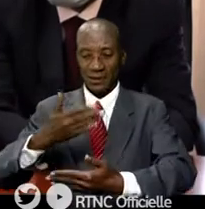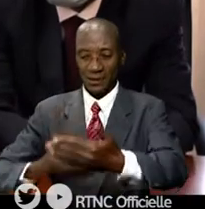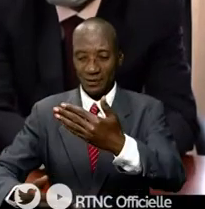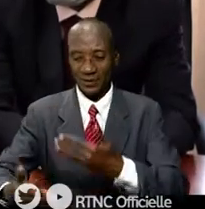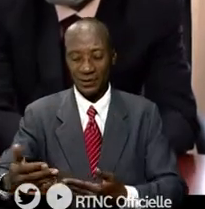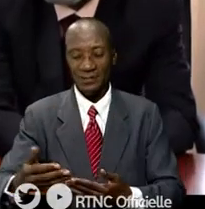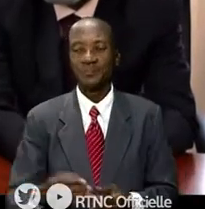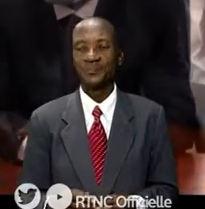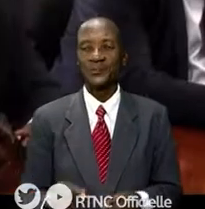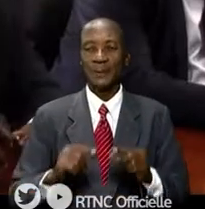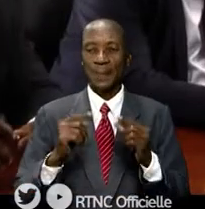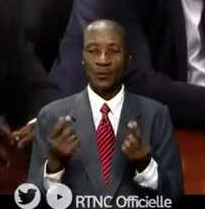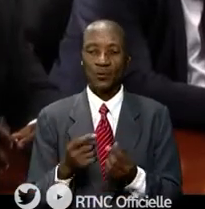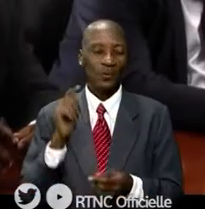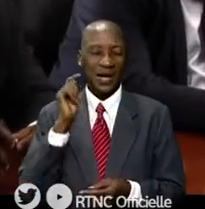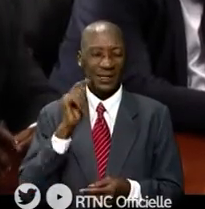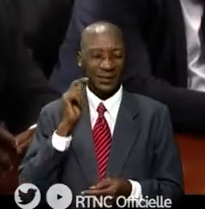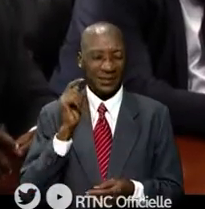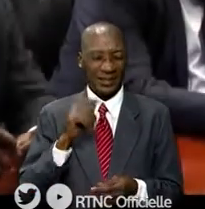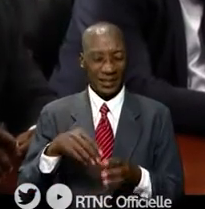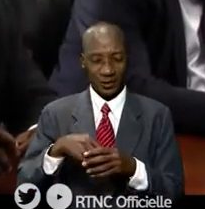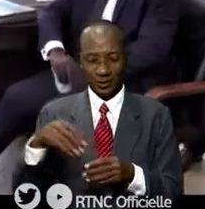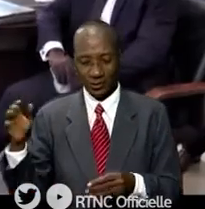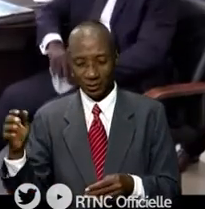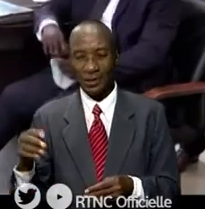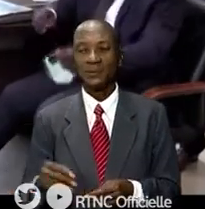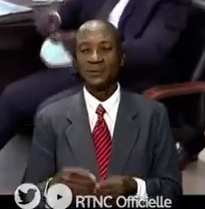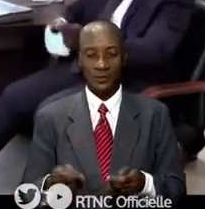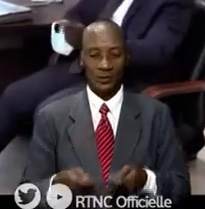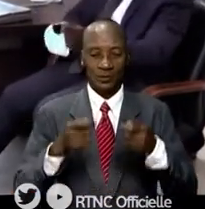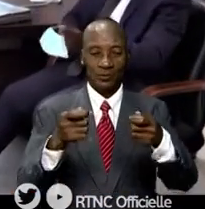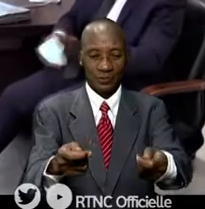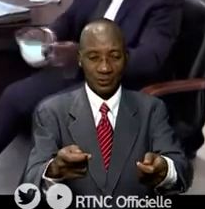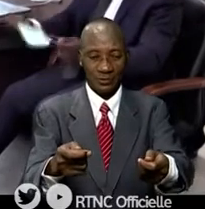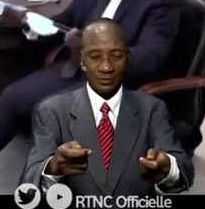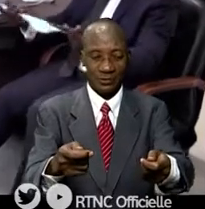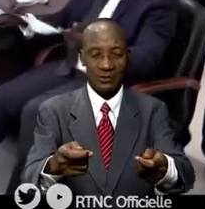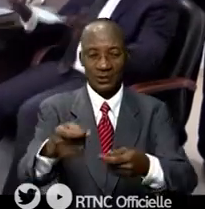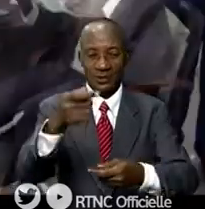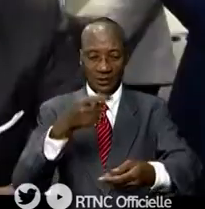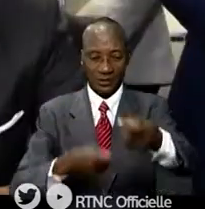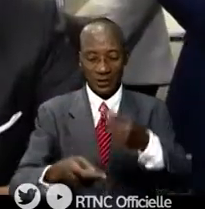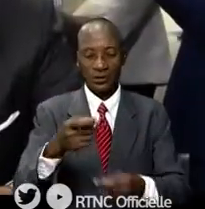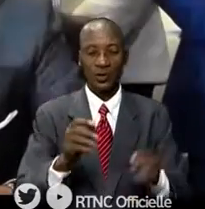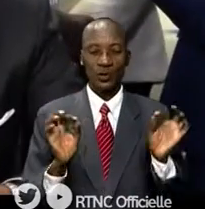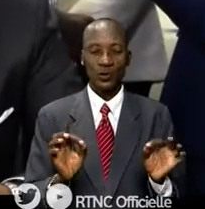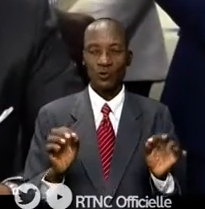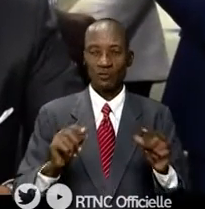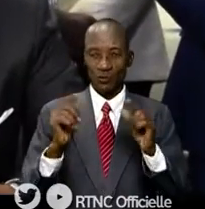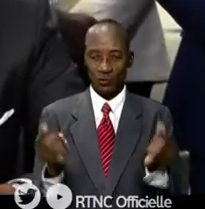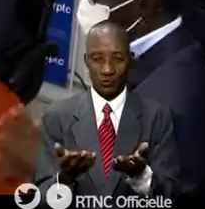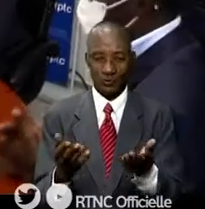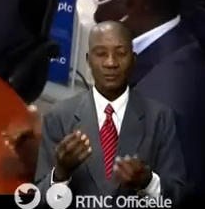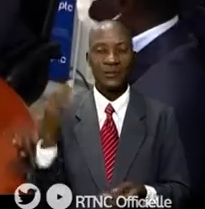conduite par le président intérimaire, Odon Kassindi, a passé le relais au collège entrant, Christian Katende, devant le ministre des